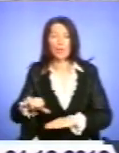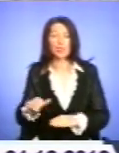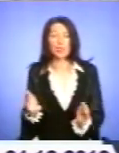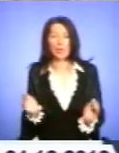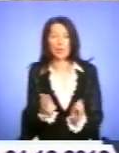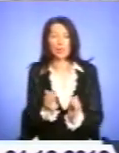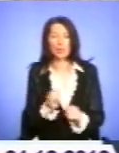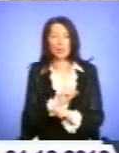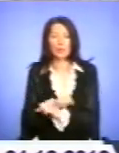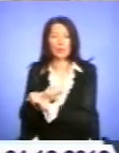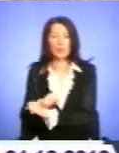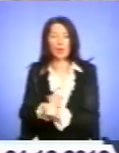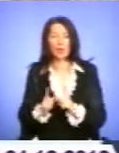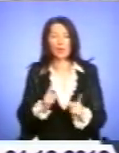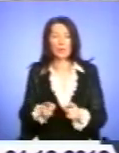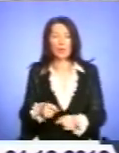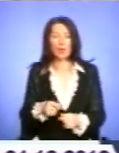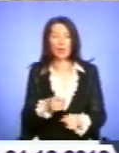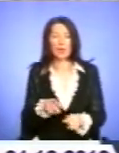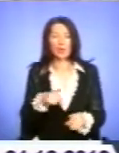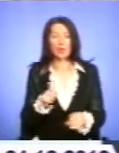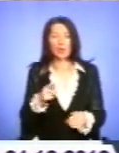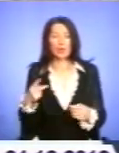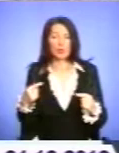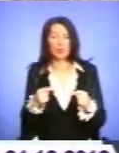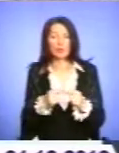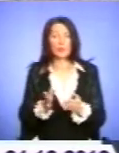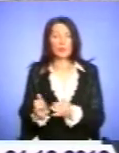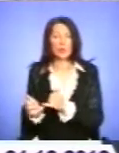дорожних, комунальних організацій справляться своїми обов'язками, щоб вчасно забезпечити